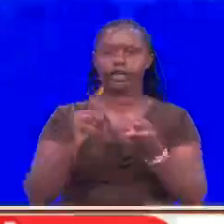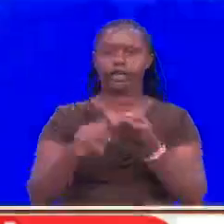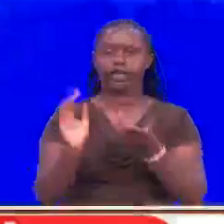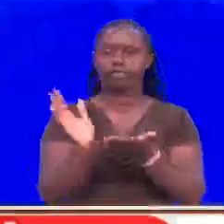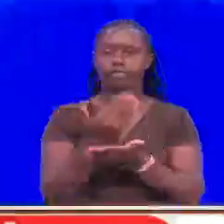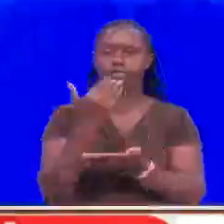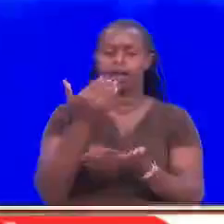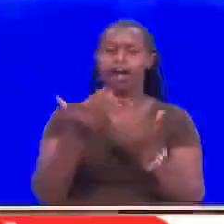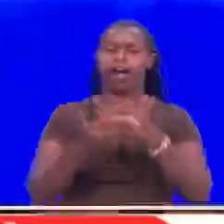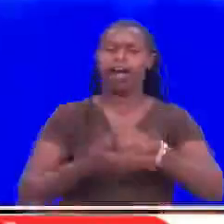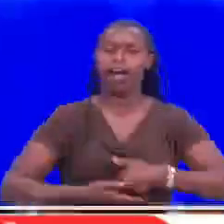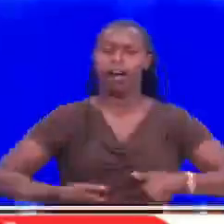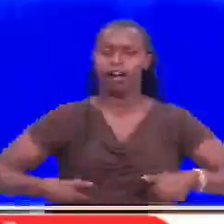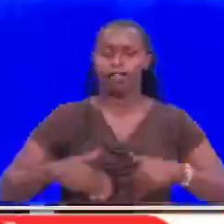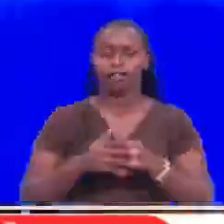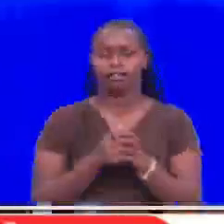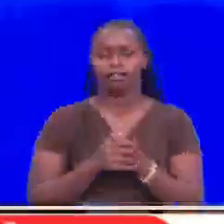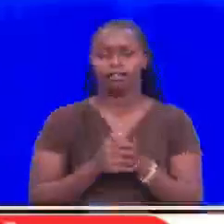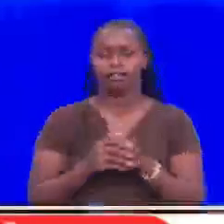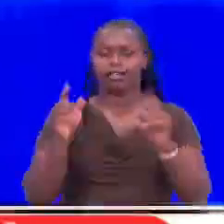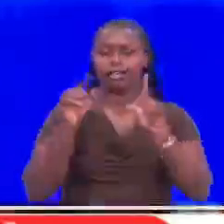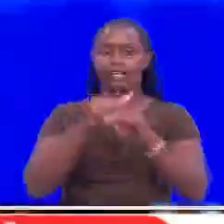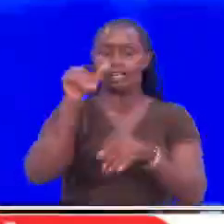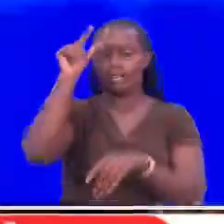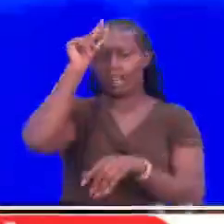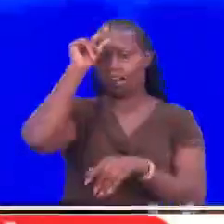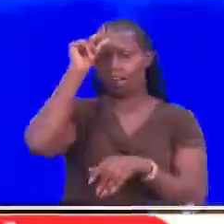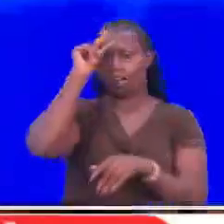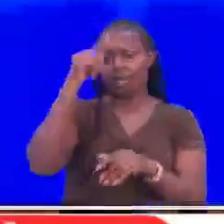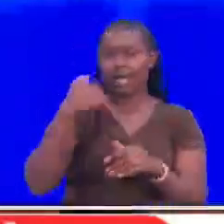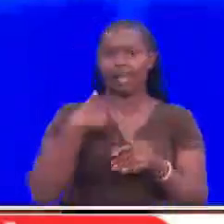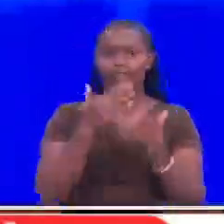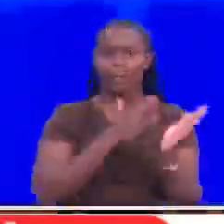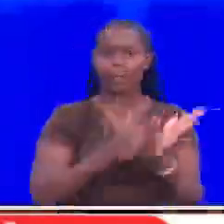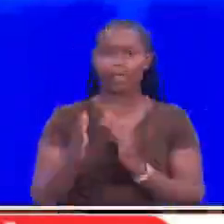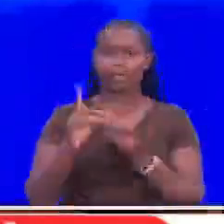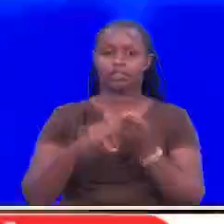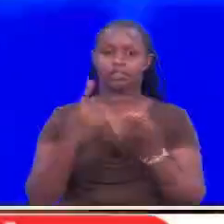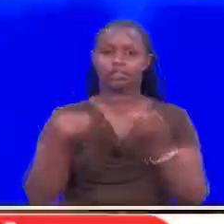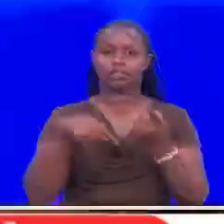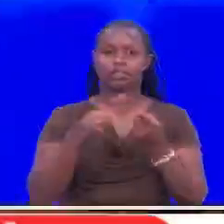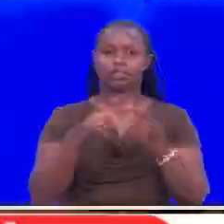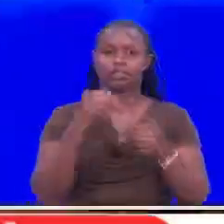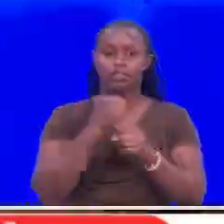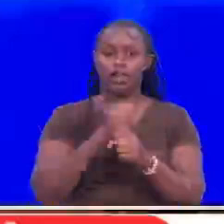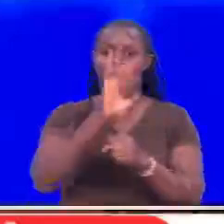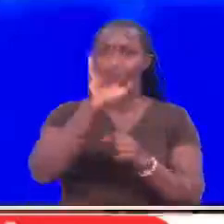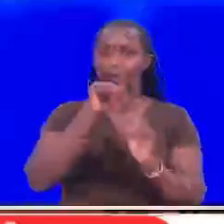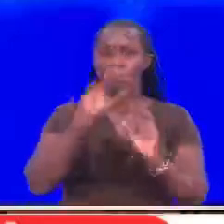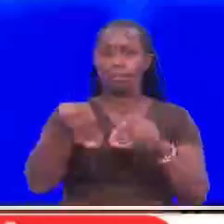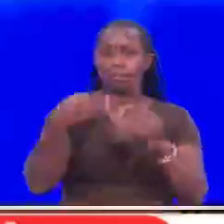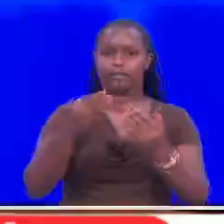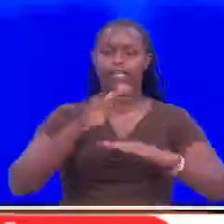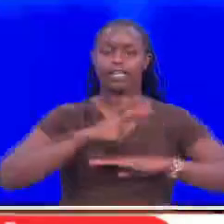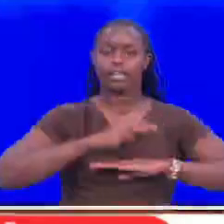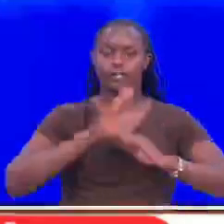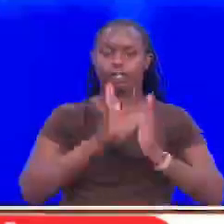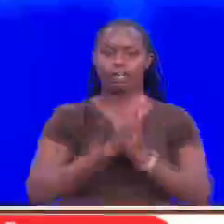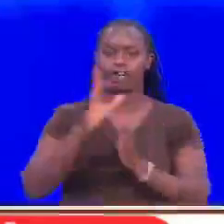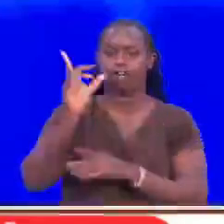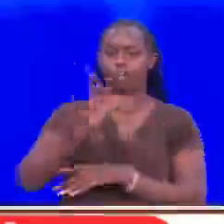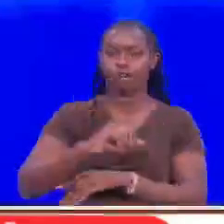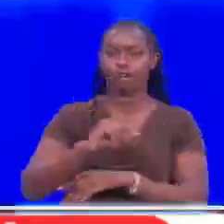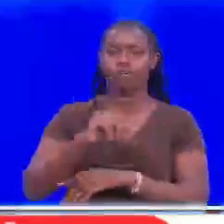Ruto, however, affirmed that his government has plans to increase productivity by providing adequate and affordable seeds